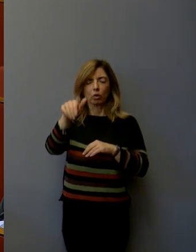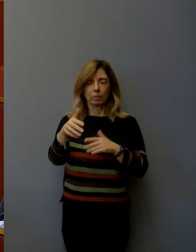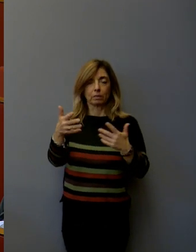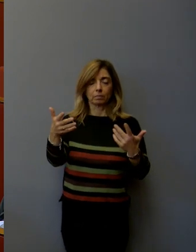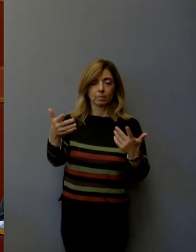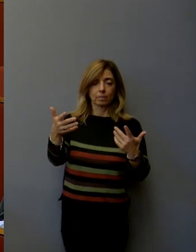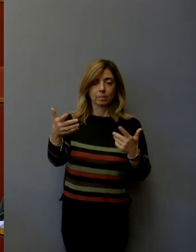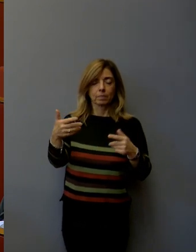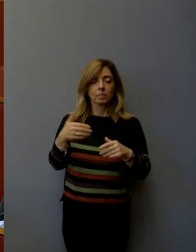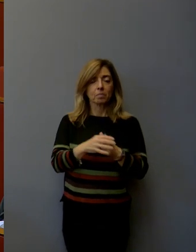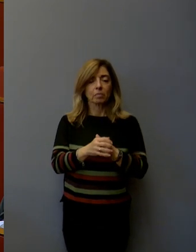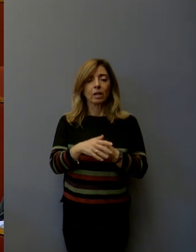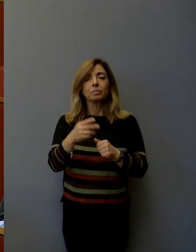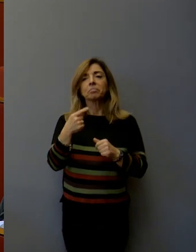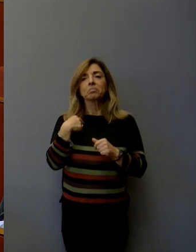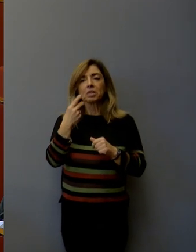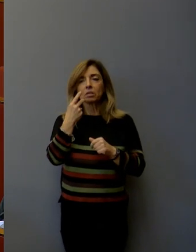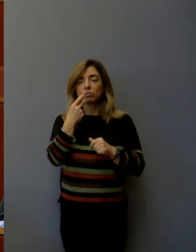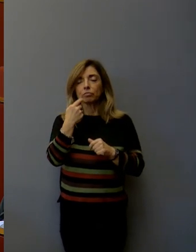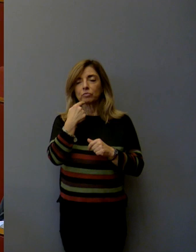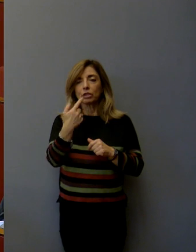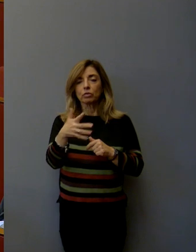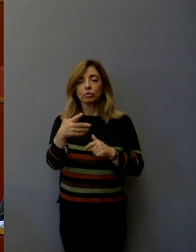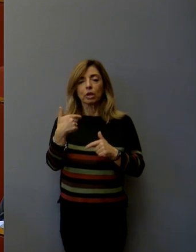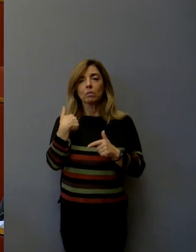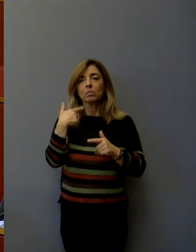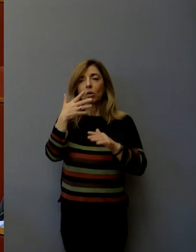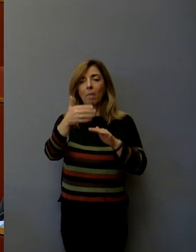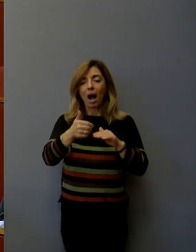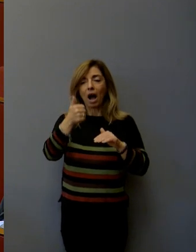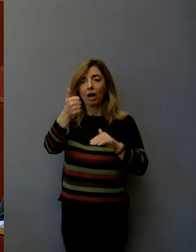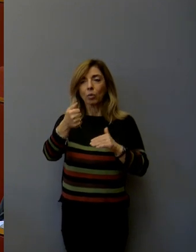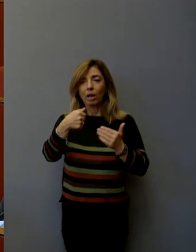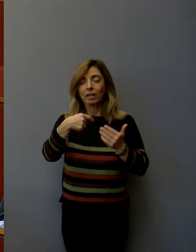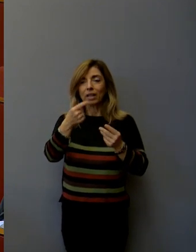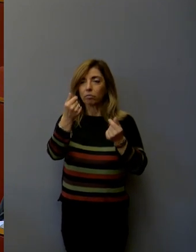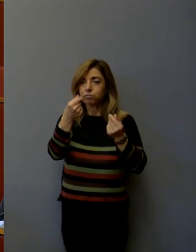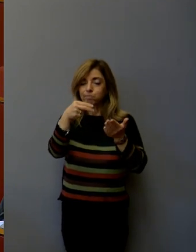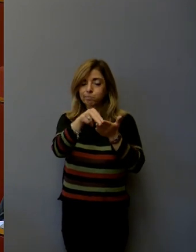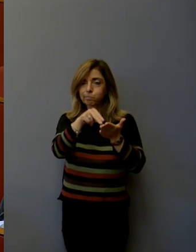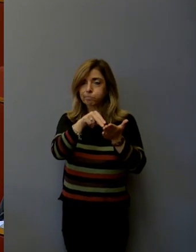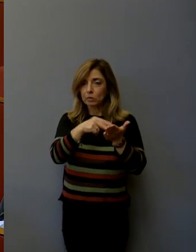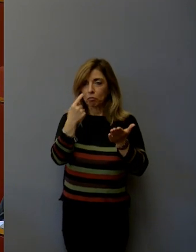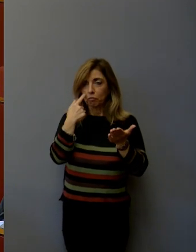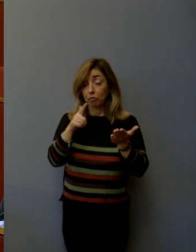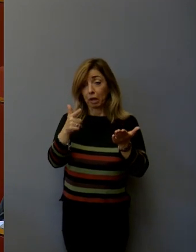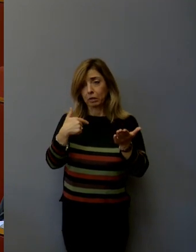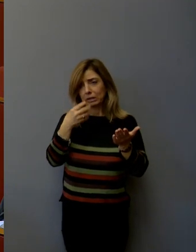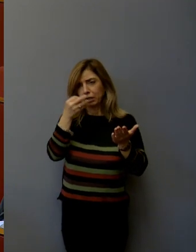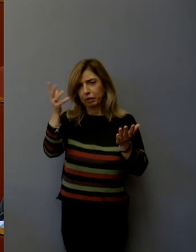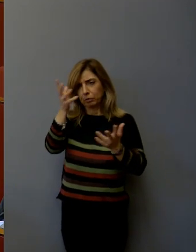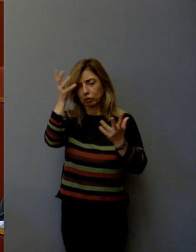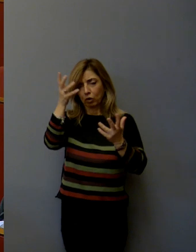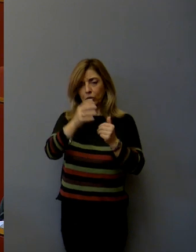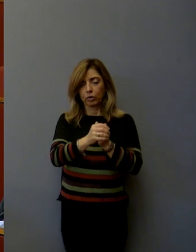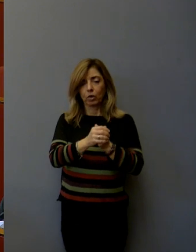ciò che non vedo nella prossima novità per me stai nel libro dei sogni non so quando li vedremo 100 mila euro per queste due